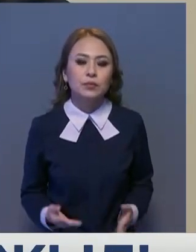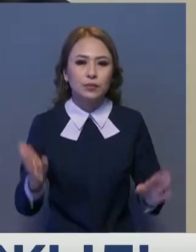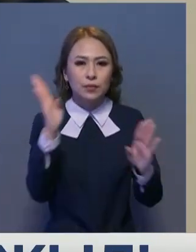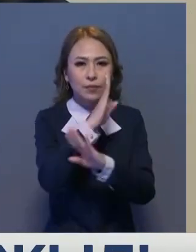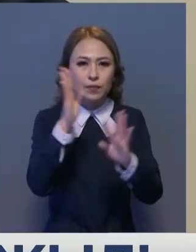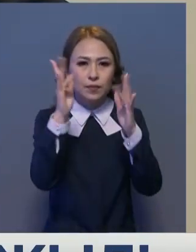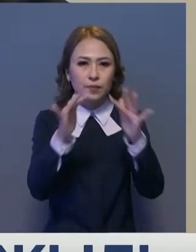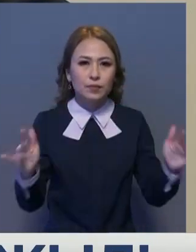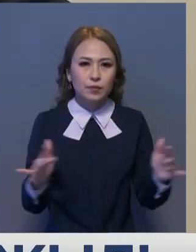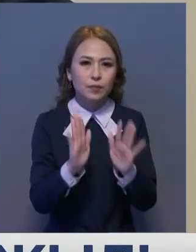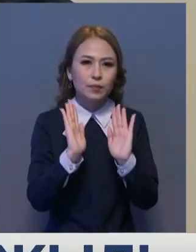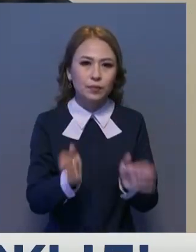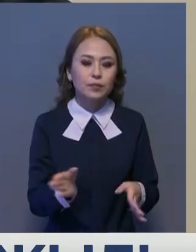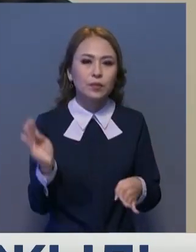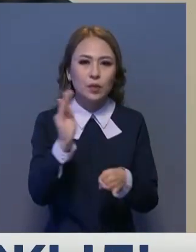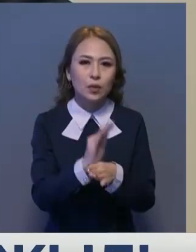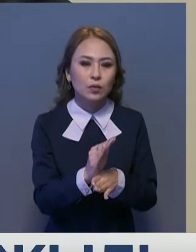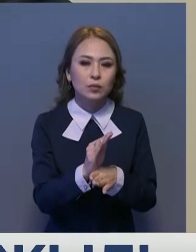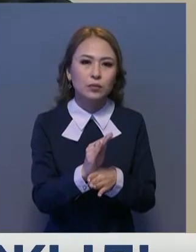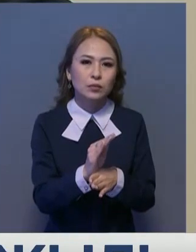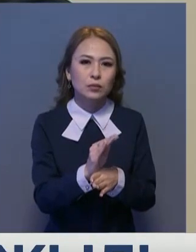табиғи Шыршалар болатын. Оған